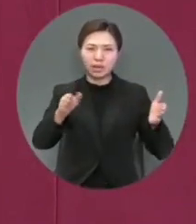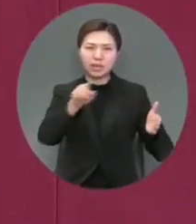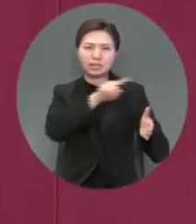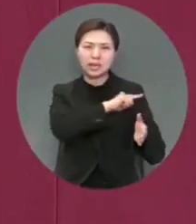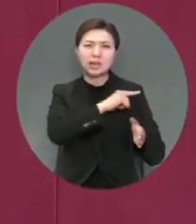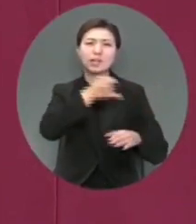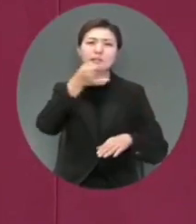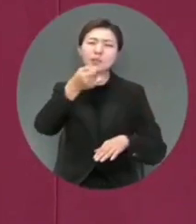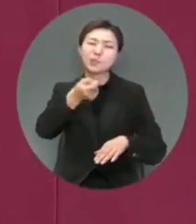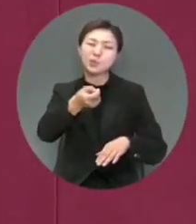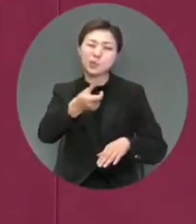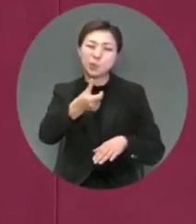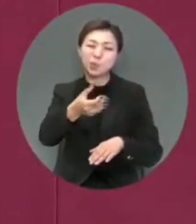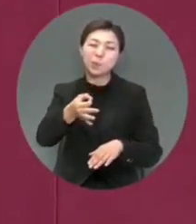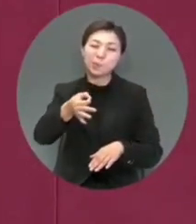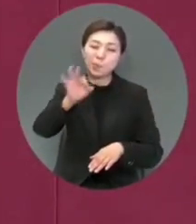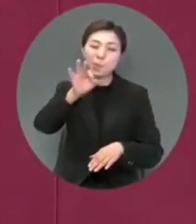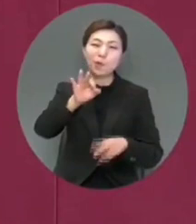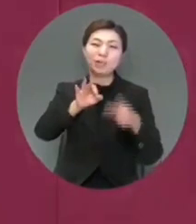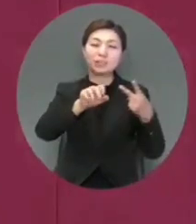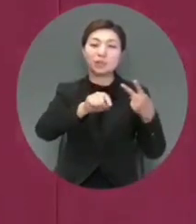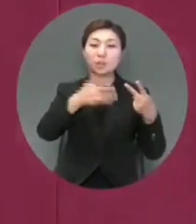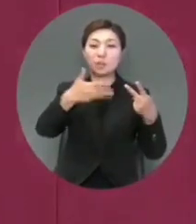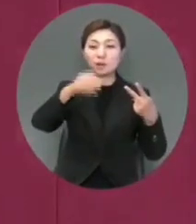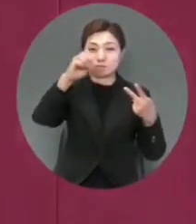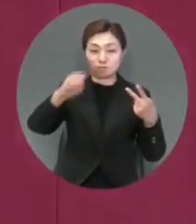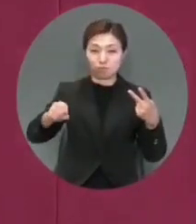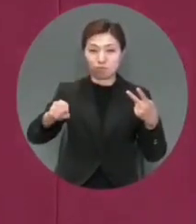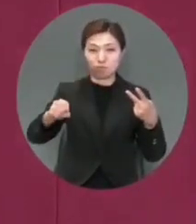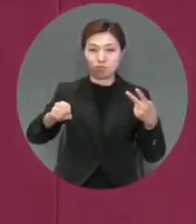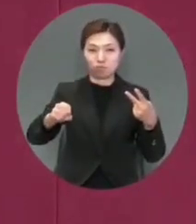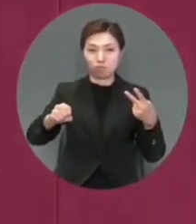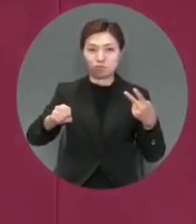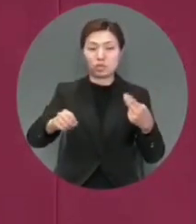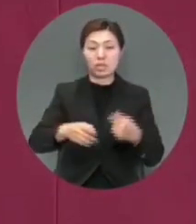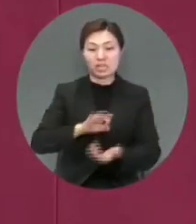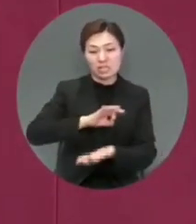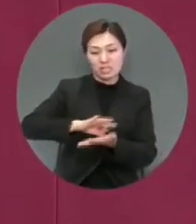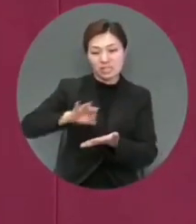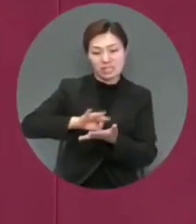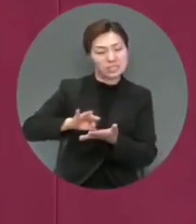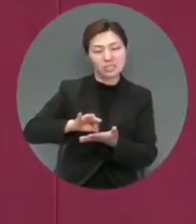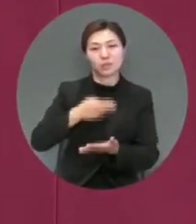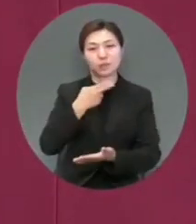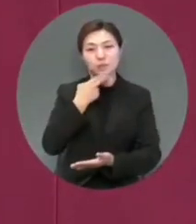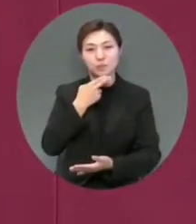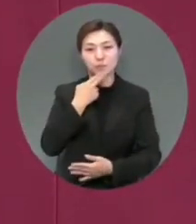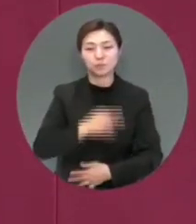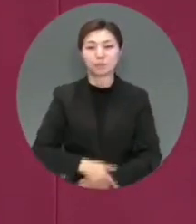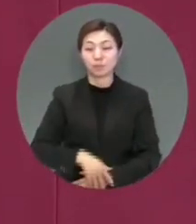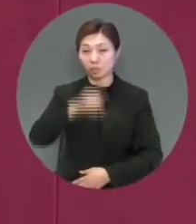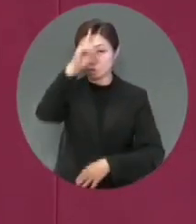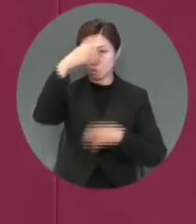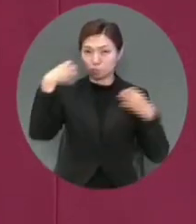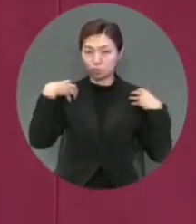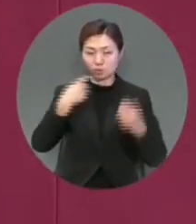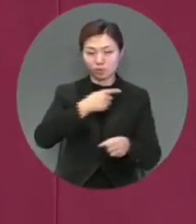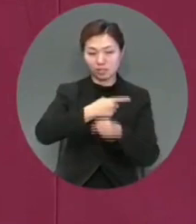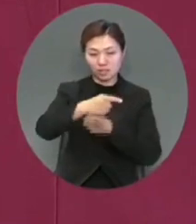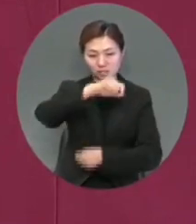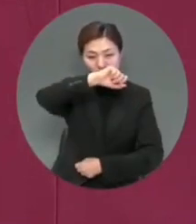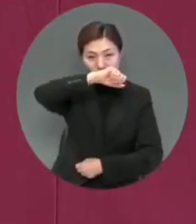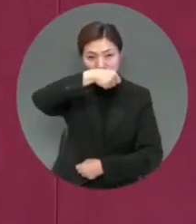2.8% 증가하도록 편성하여 건전 재정 기조를 유지하였습니다. 정부는 내년도 예산안